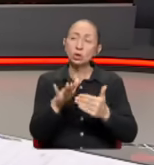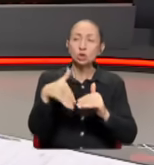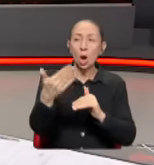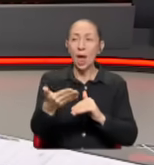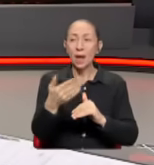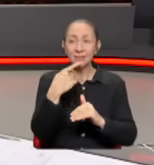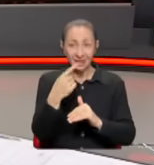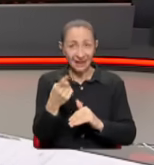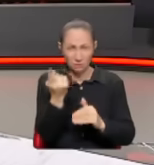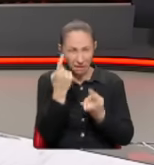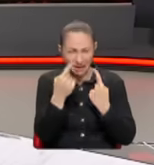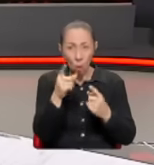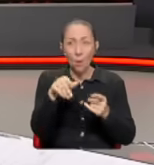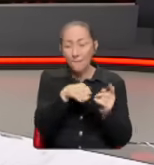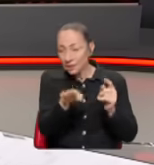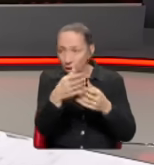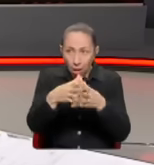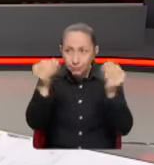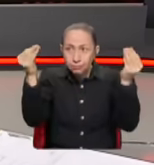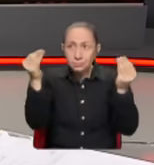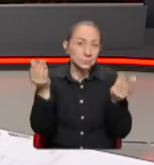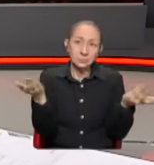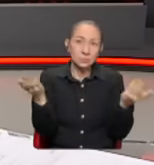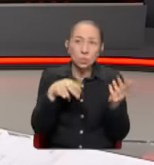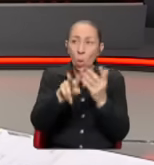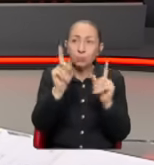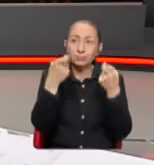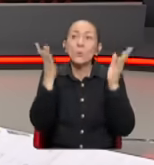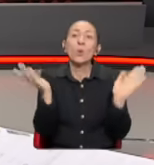sonra. Filan bir şeyler dedi, o patikada kayboldu. Patikayı da kaybettiler.